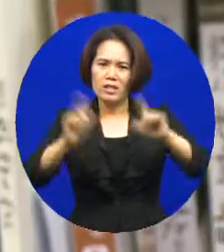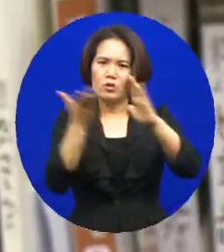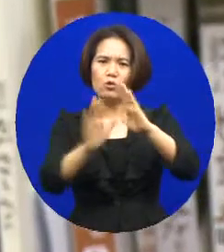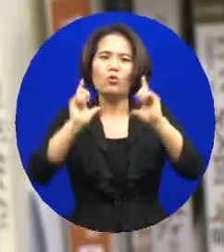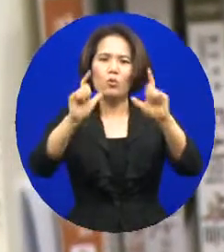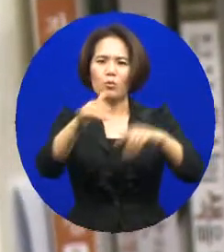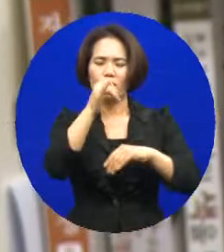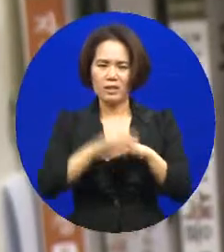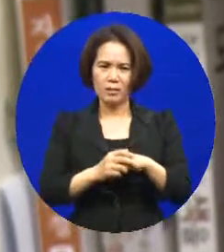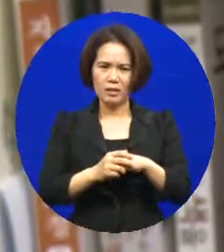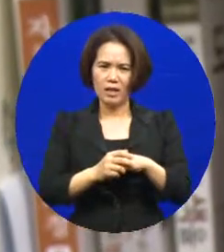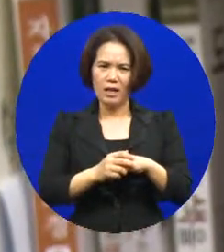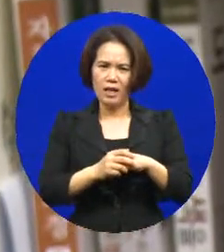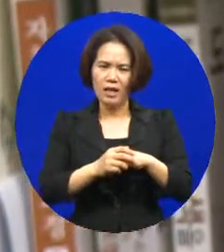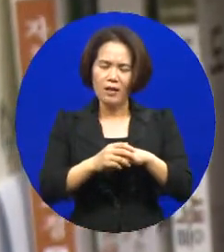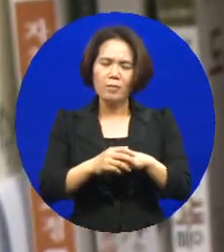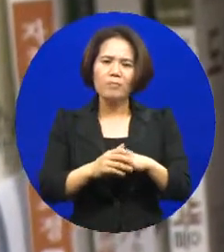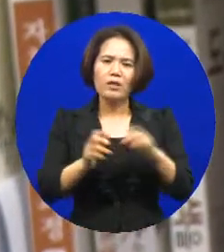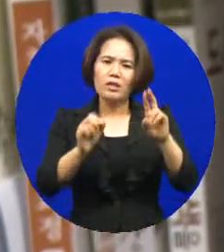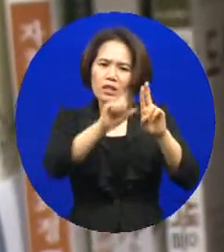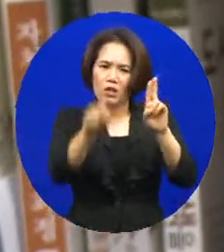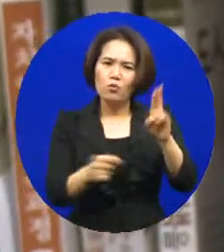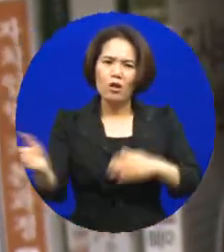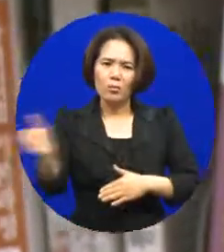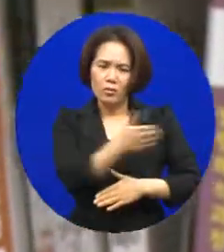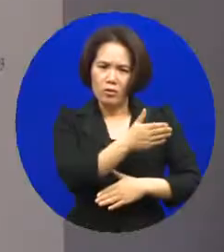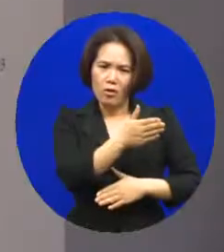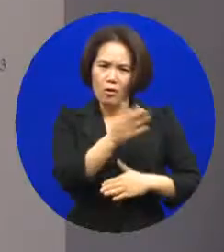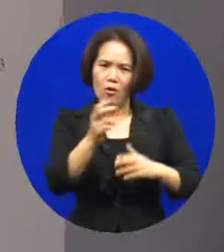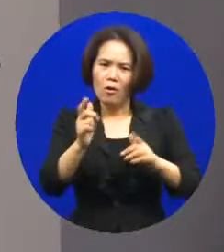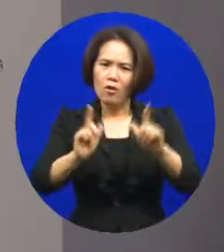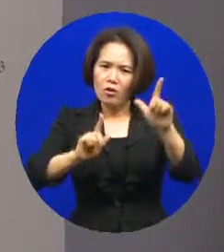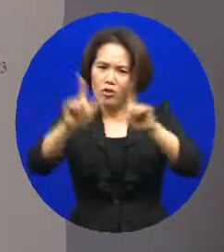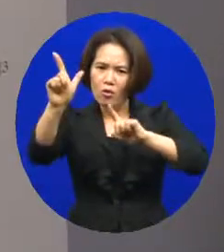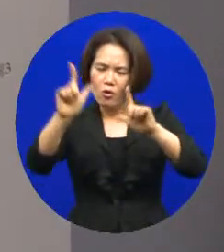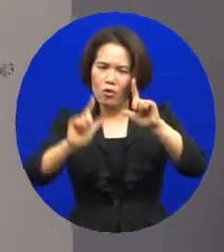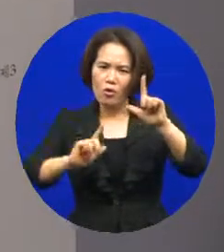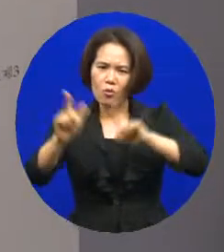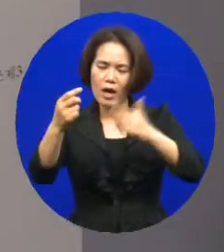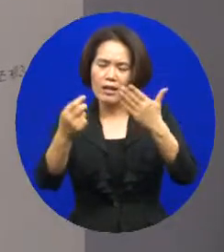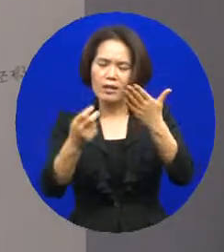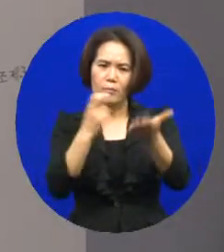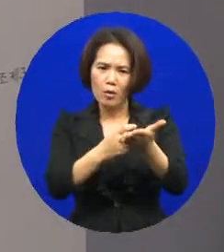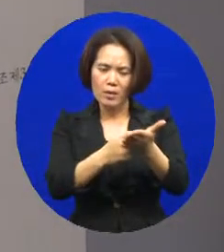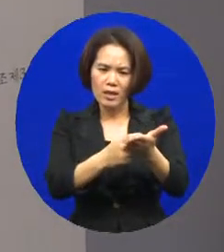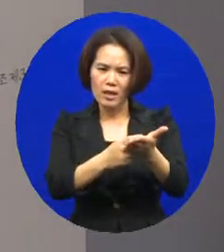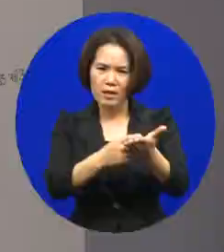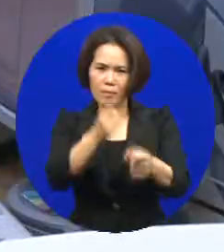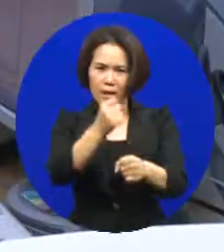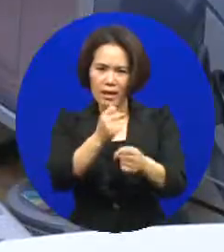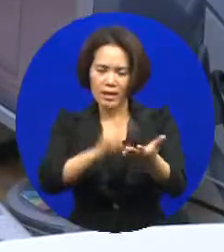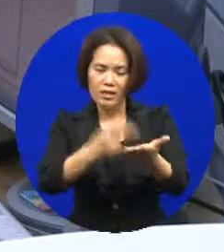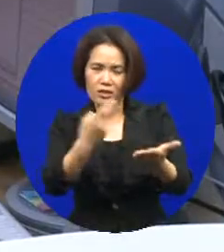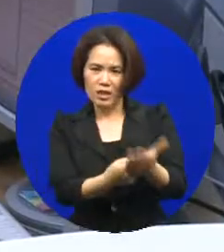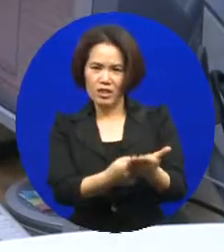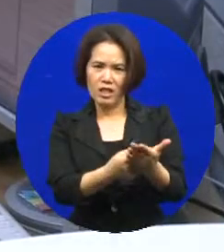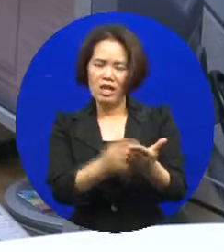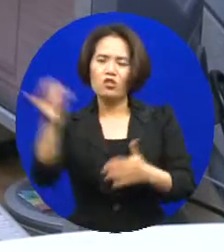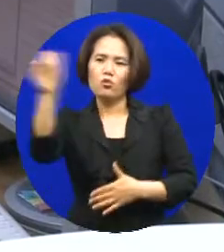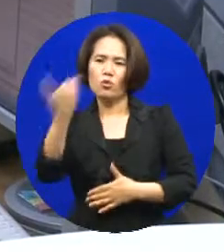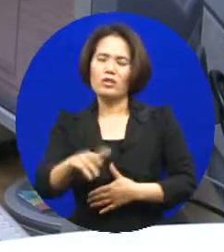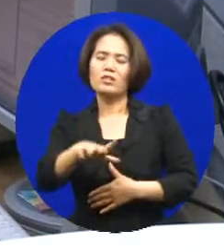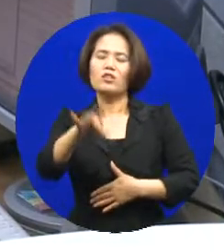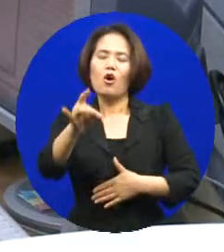공포됩니다. 경관 심의 내실화를 위해 올 2월부터 경관법이 개정되자 용인시가 전국 자치단체 중 가장